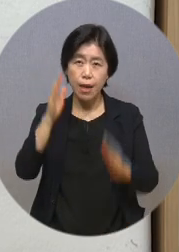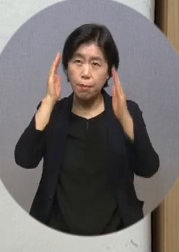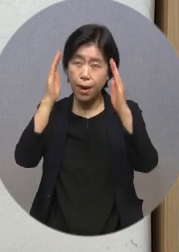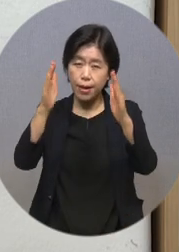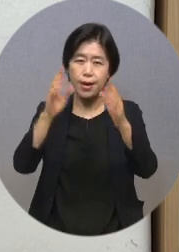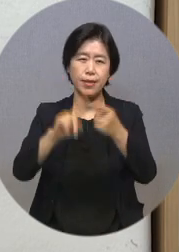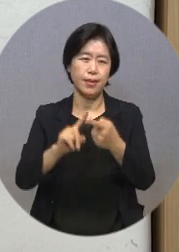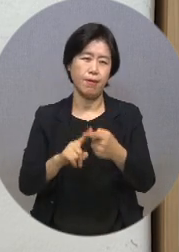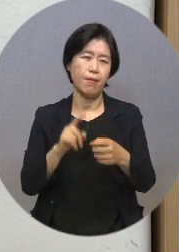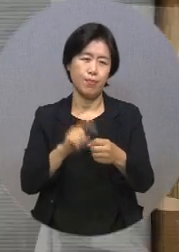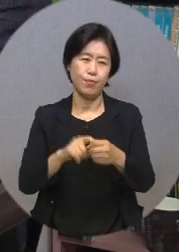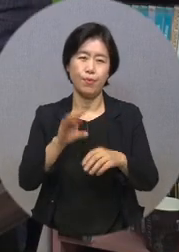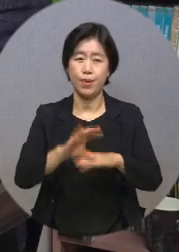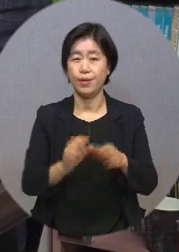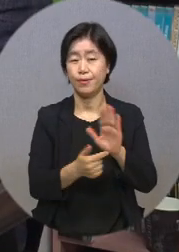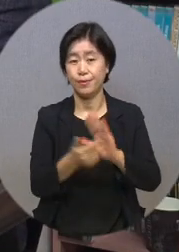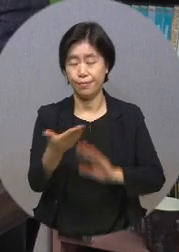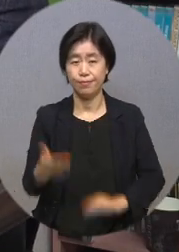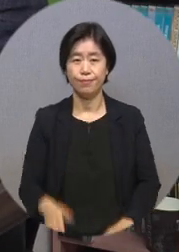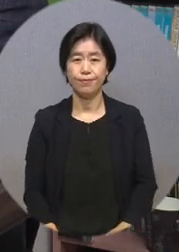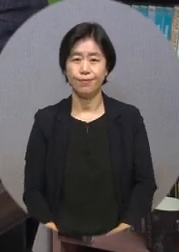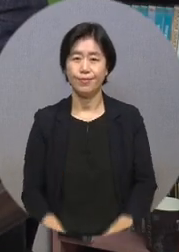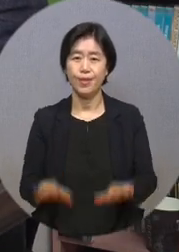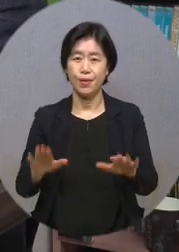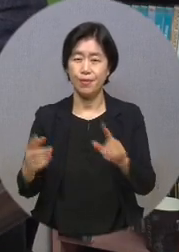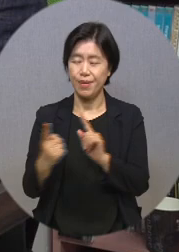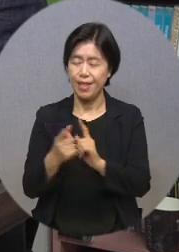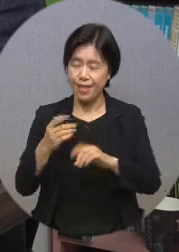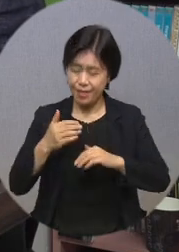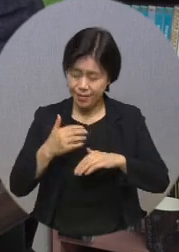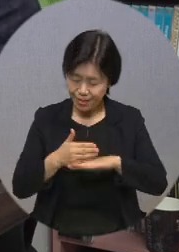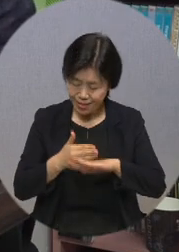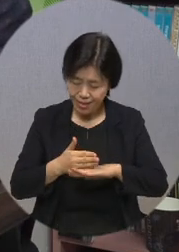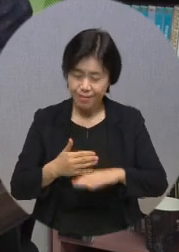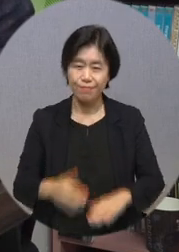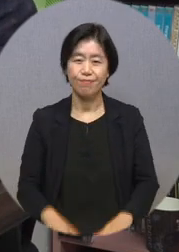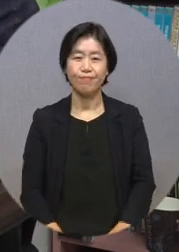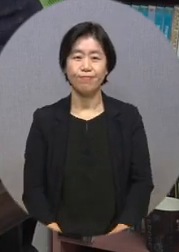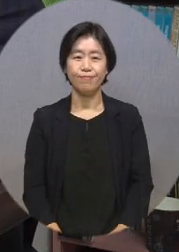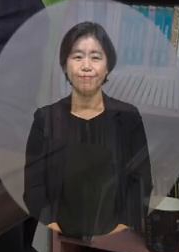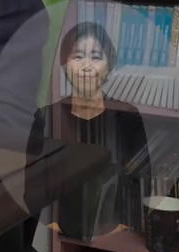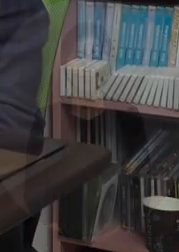제시하는 방송으로 함께하겠습니다. 함께해 주셔서 고맙습니다. 감사합니다.